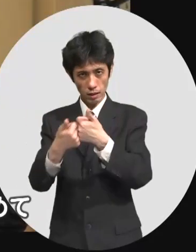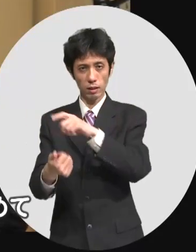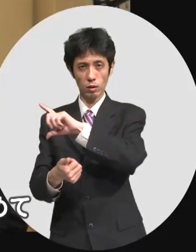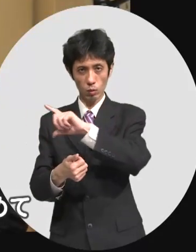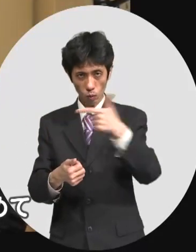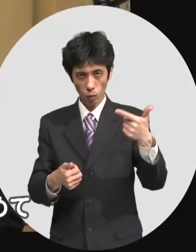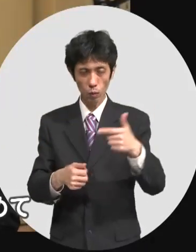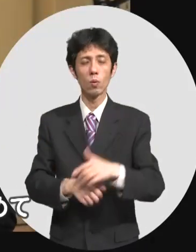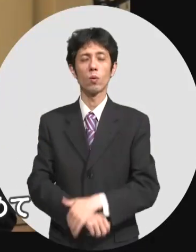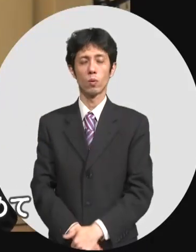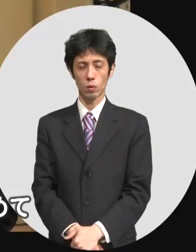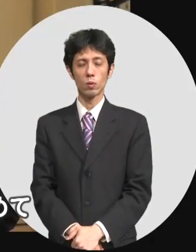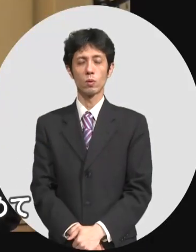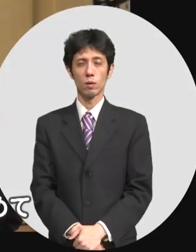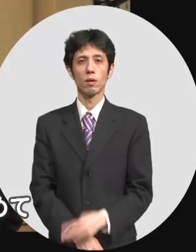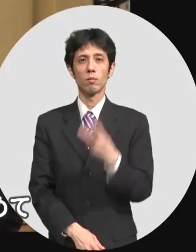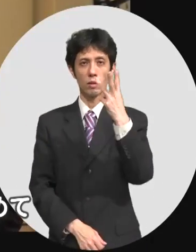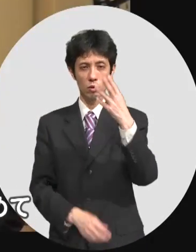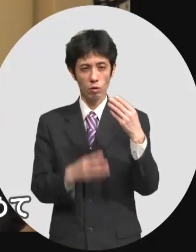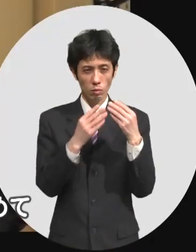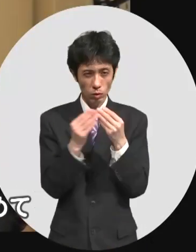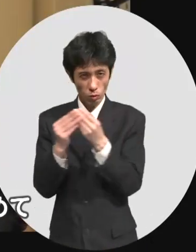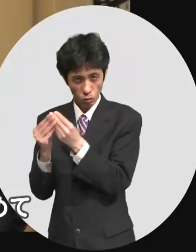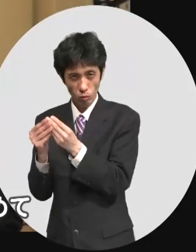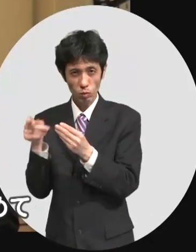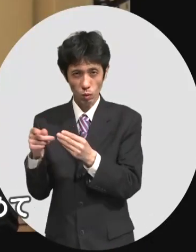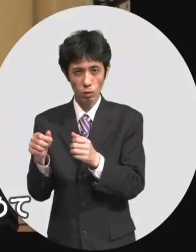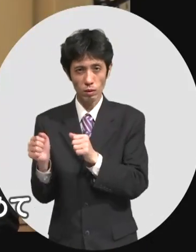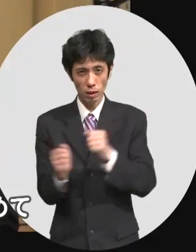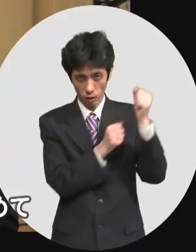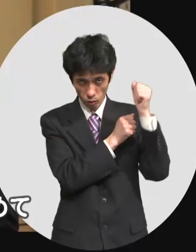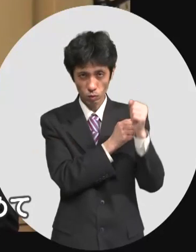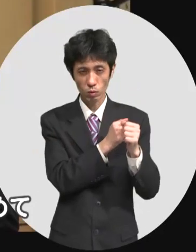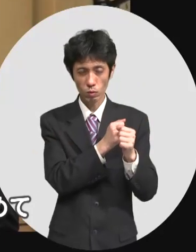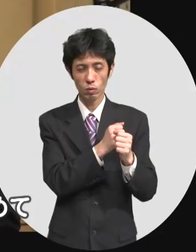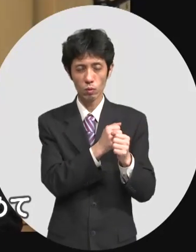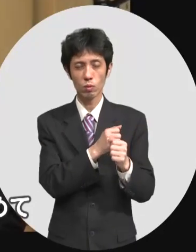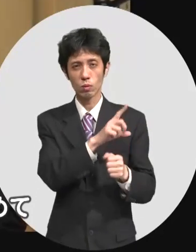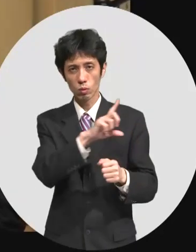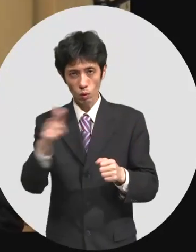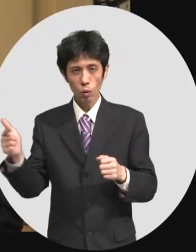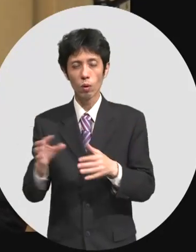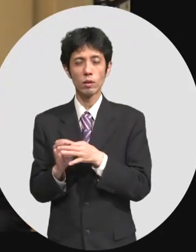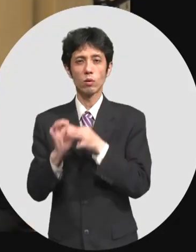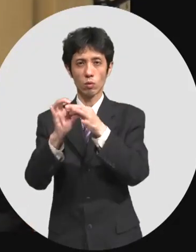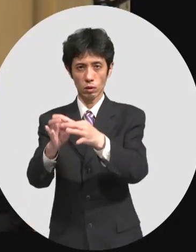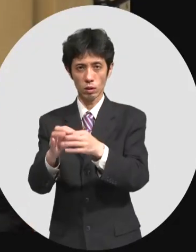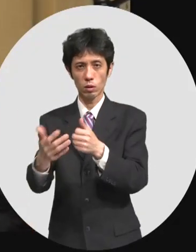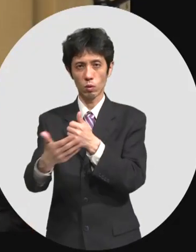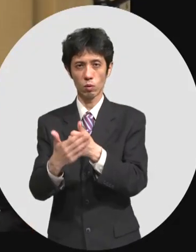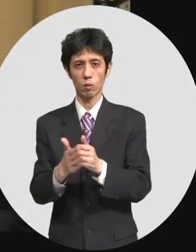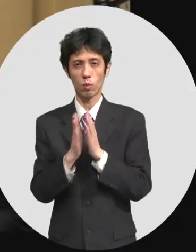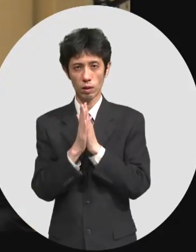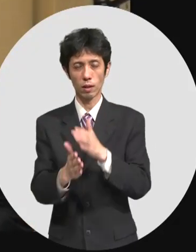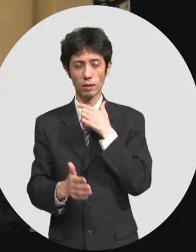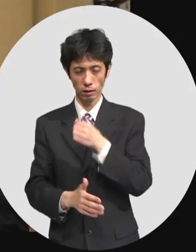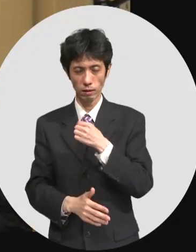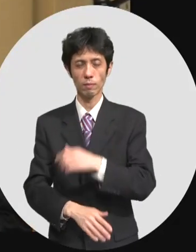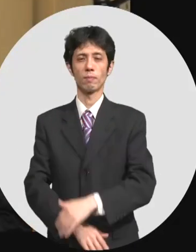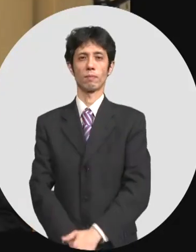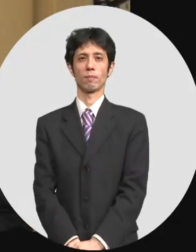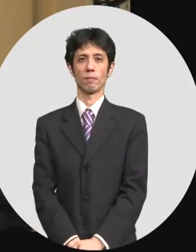か、あとは3つの密を避けるような行動の自粛等々を含めて、引き続きのご協力をお願いしたいというふうに思